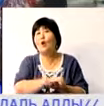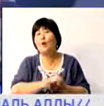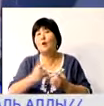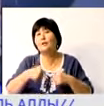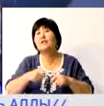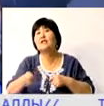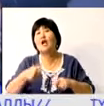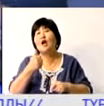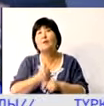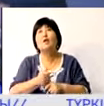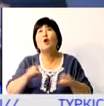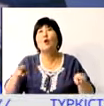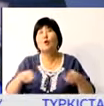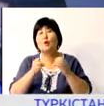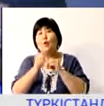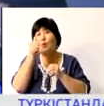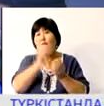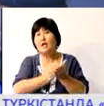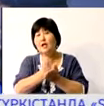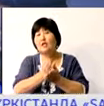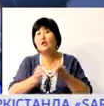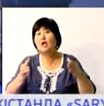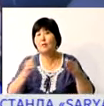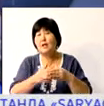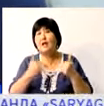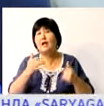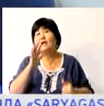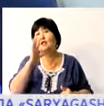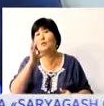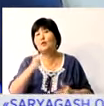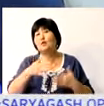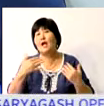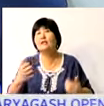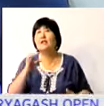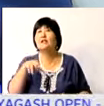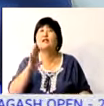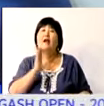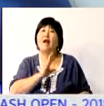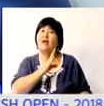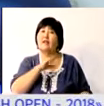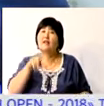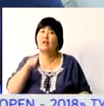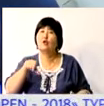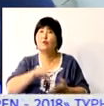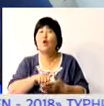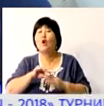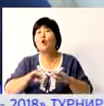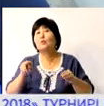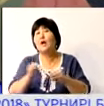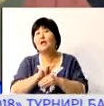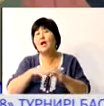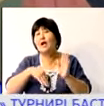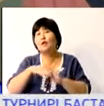бірлестігін басқарады. Құрылғанына 12 жыл болған бірлестікке қазір 500-ден астам сырдариялық әйел мүше. Ұрпақ тәрбиесін